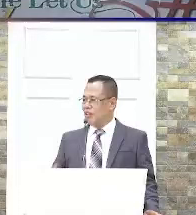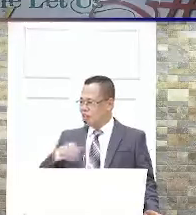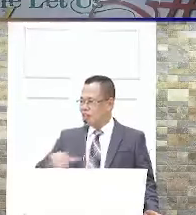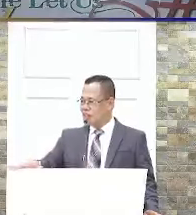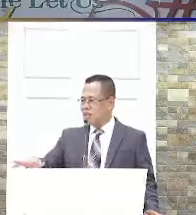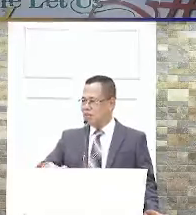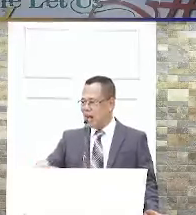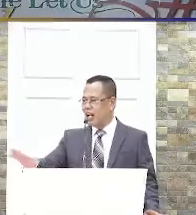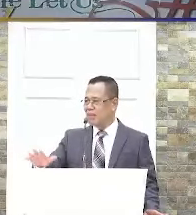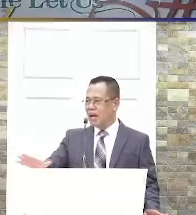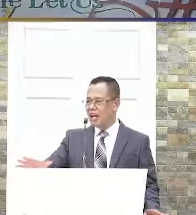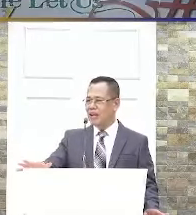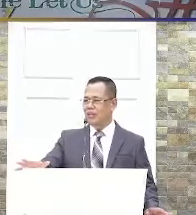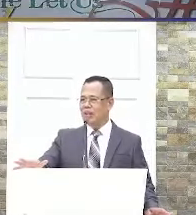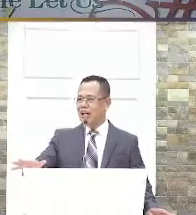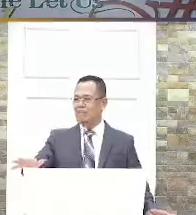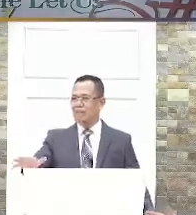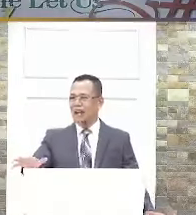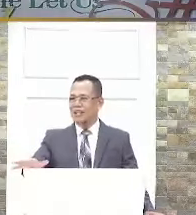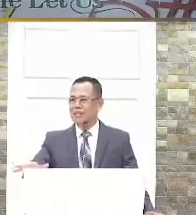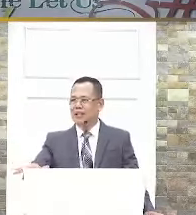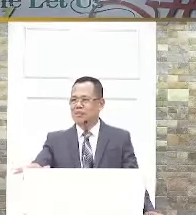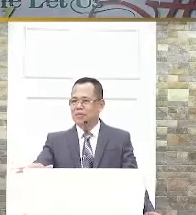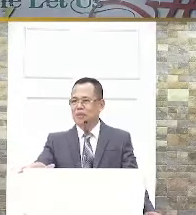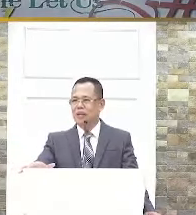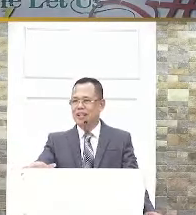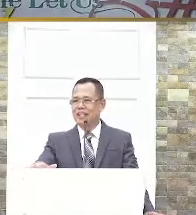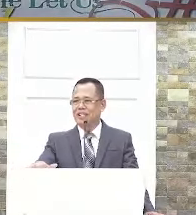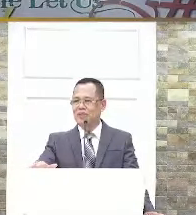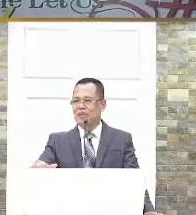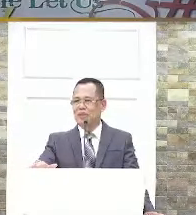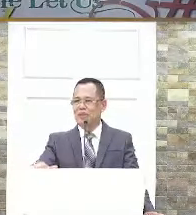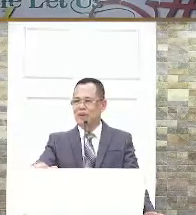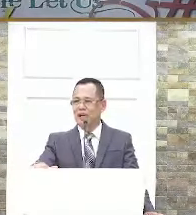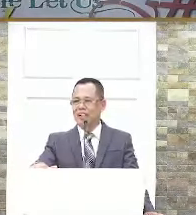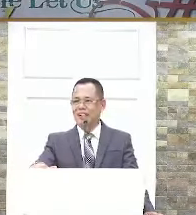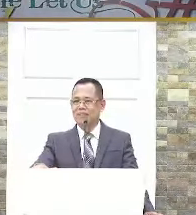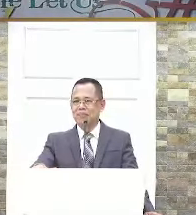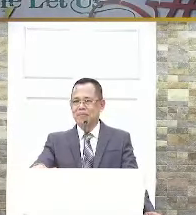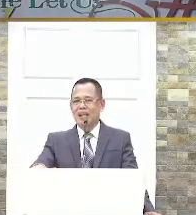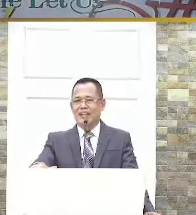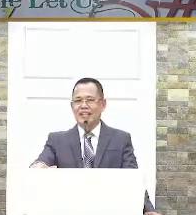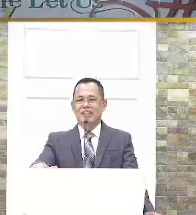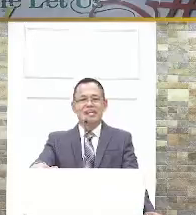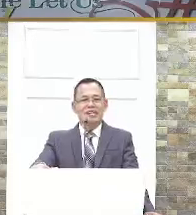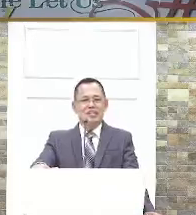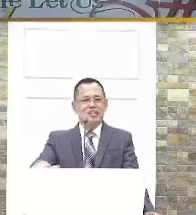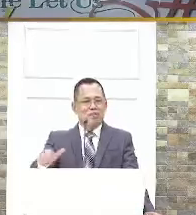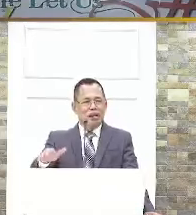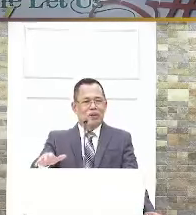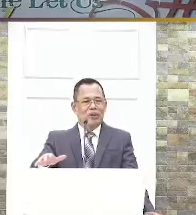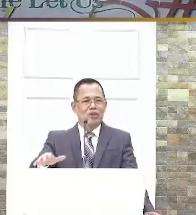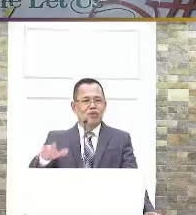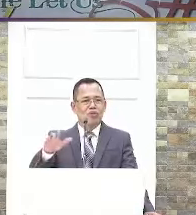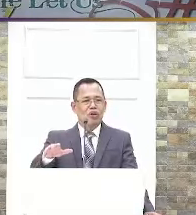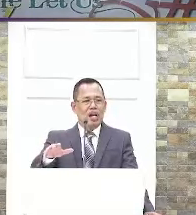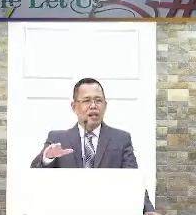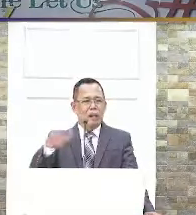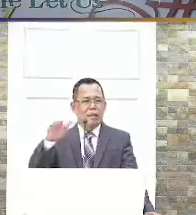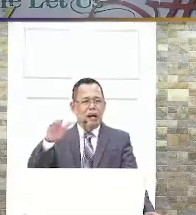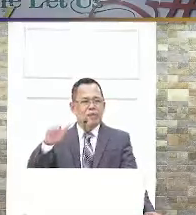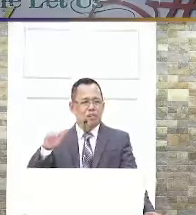ngayon maag maaga wala namang malalim parang hindi niyo ga naunawaan All right so Sabi ko nung